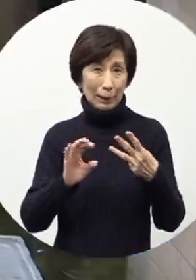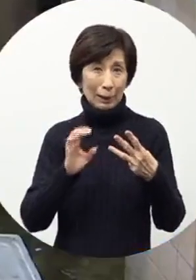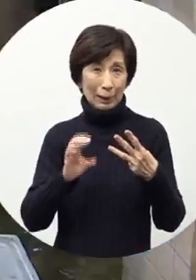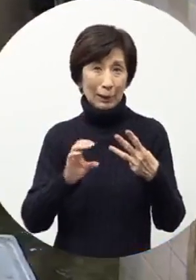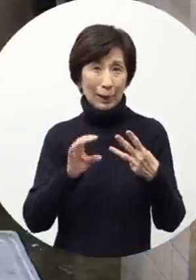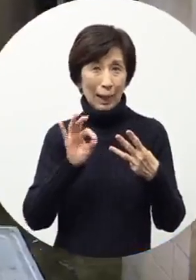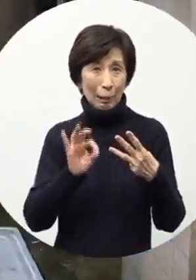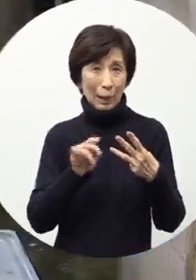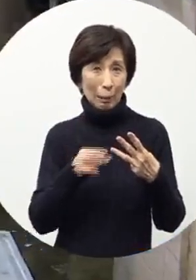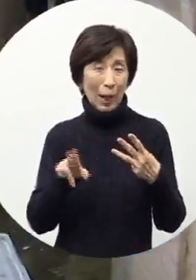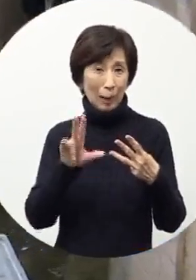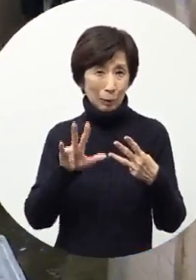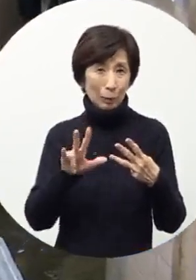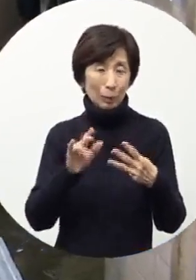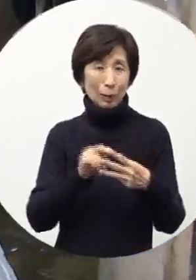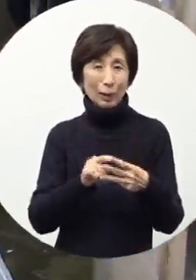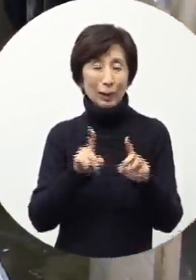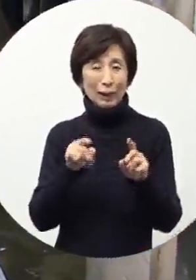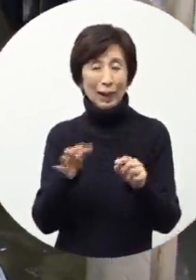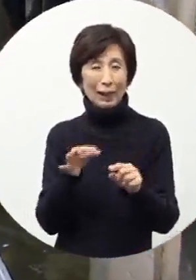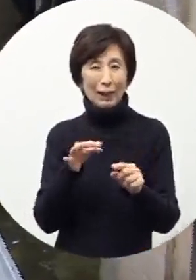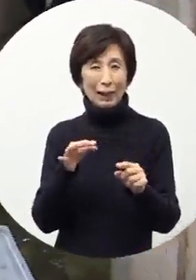外は正解、ね、